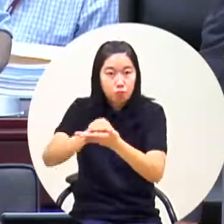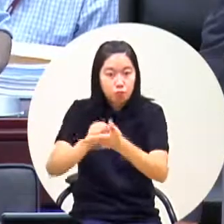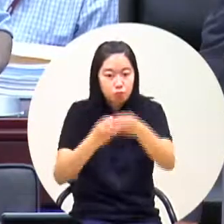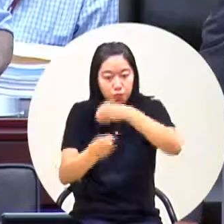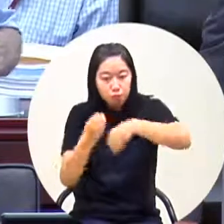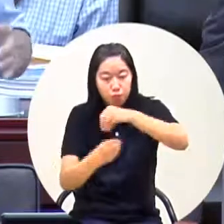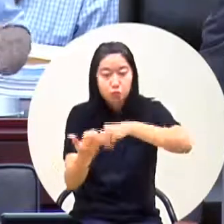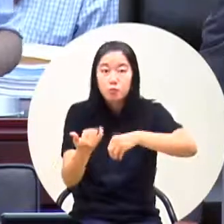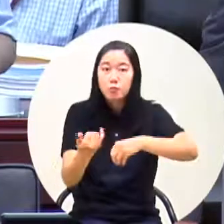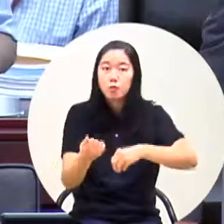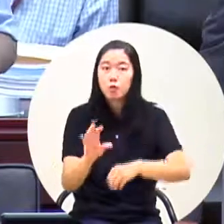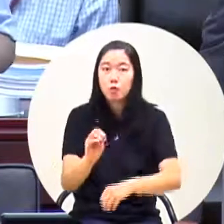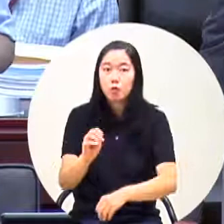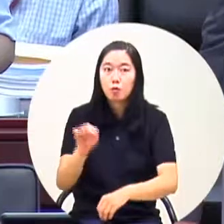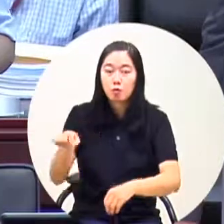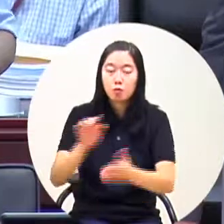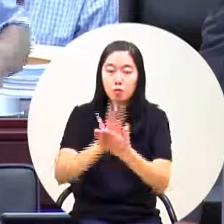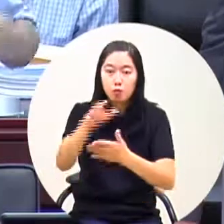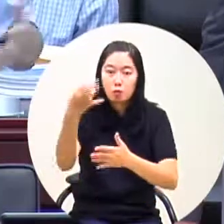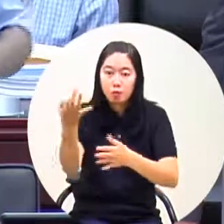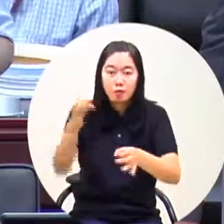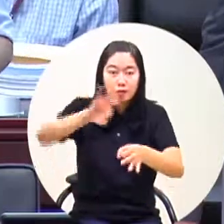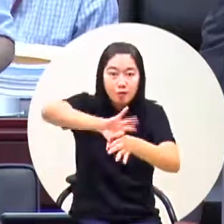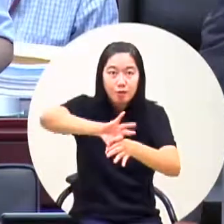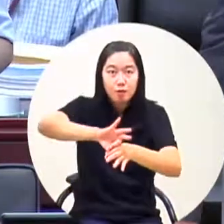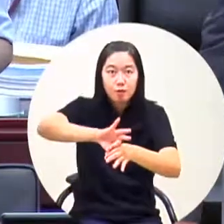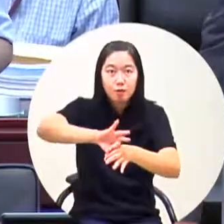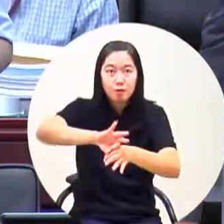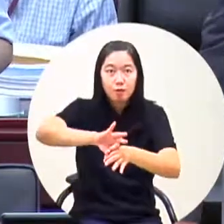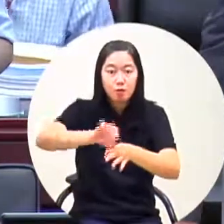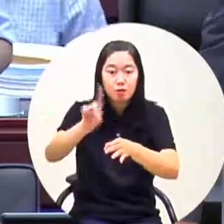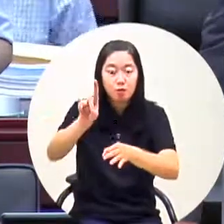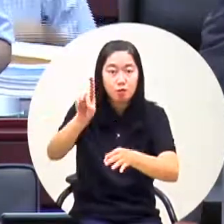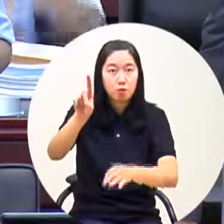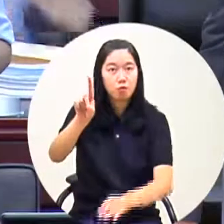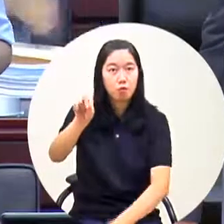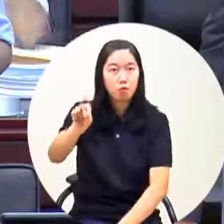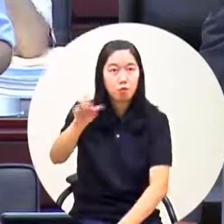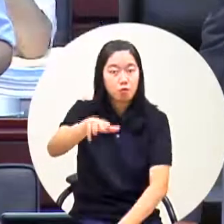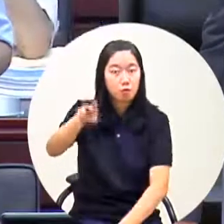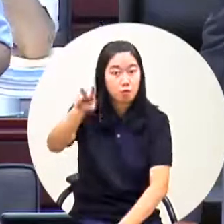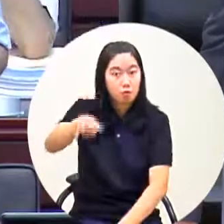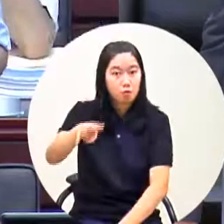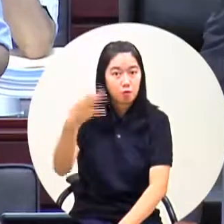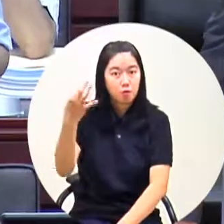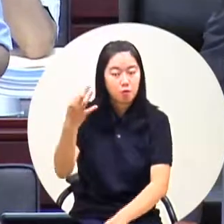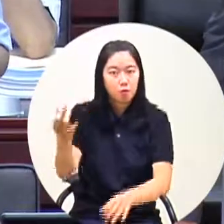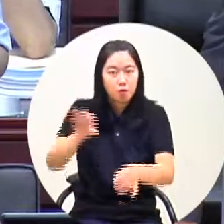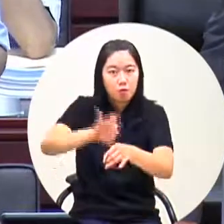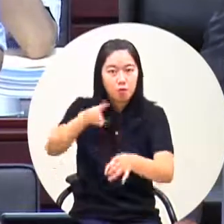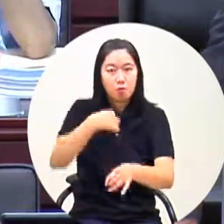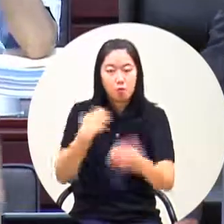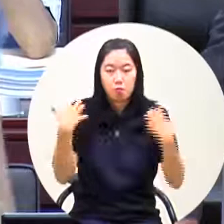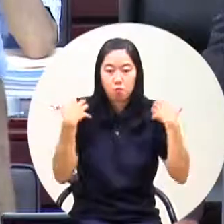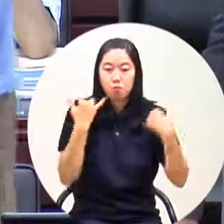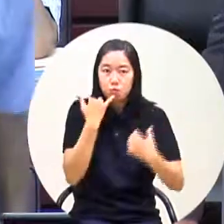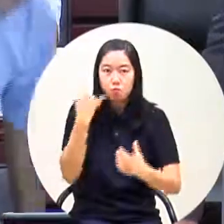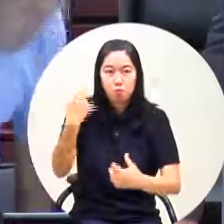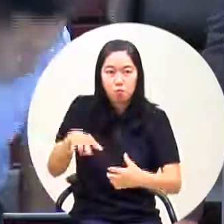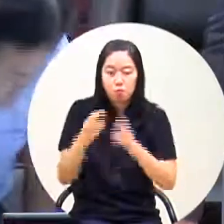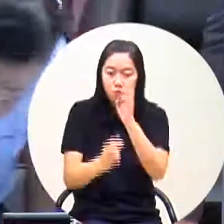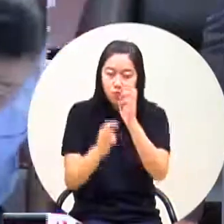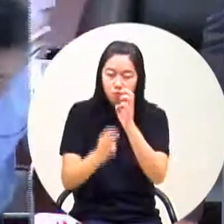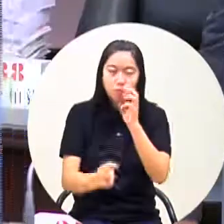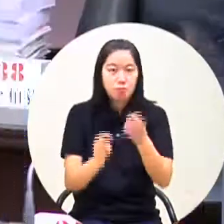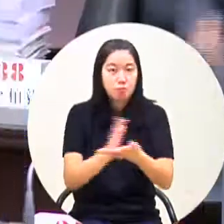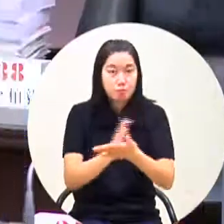整个未来再加码给现在万二的这个情形啦。 好，谢谢，局长你先请坐。我想